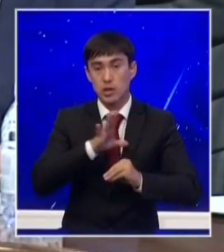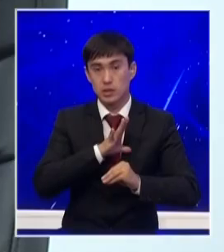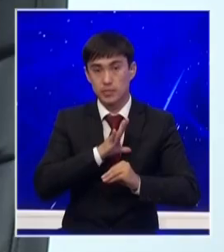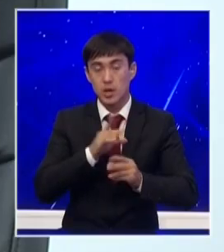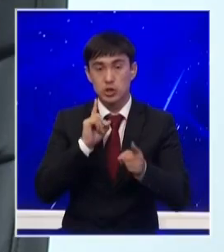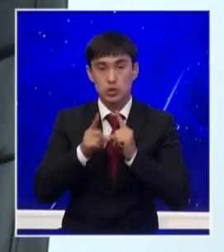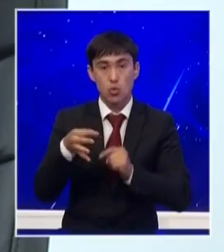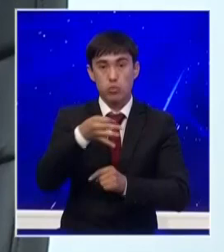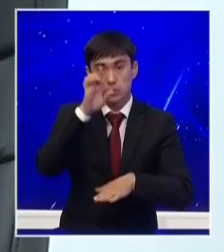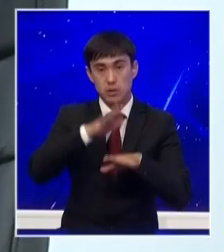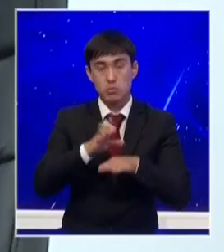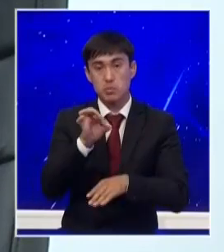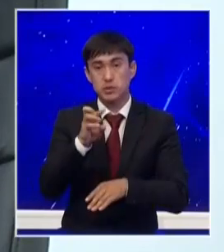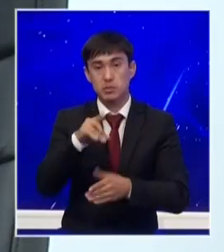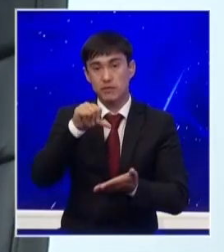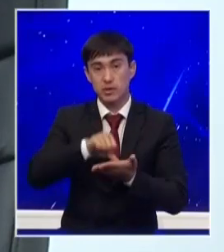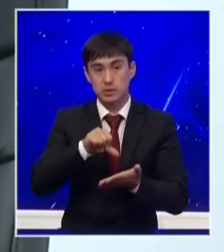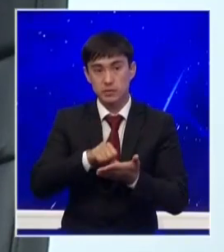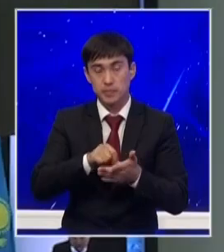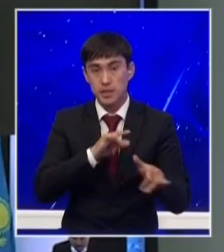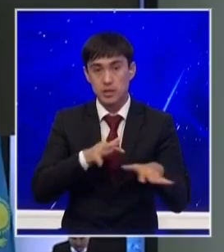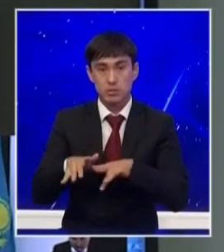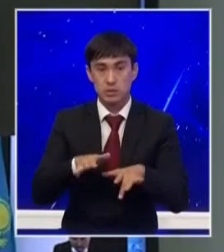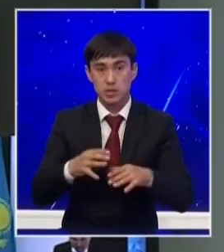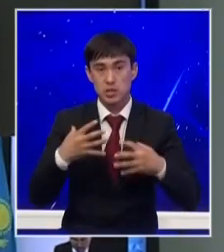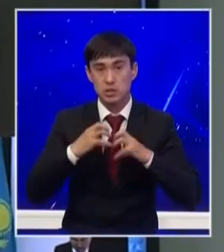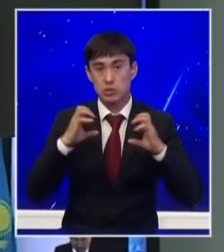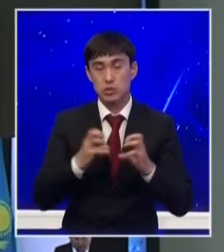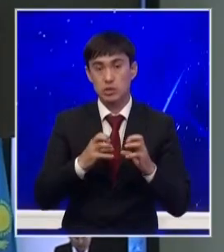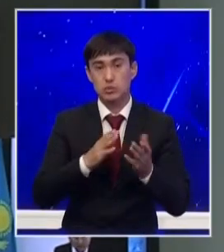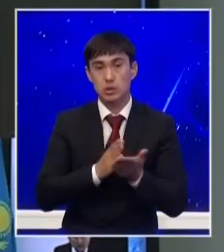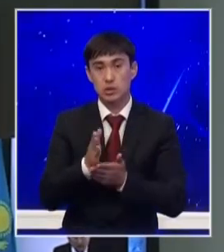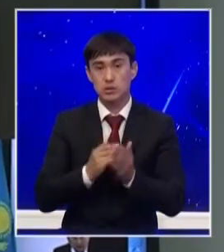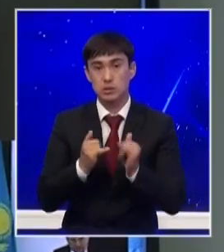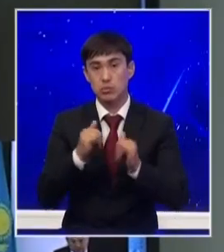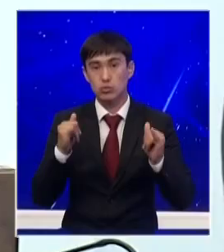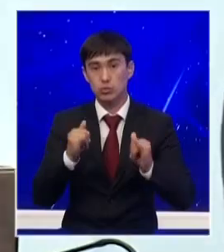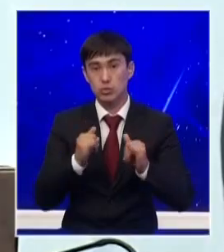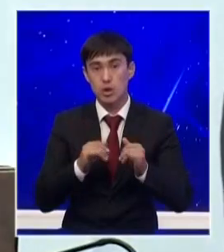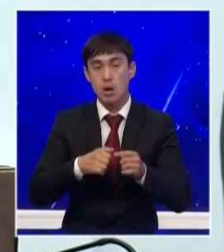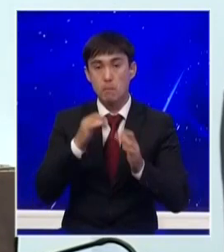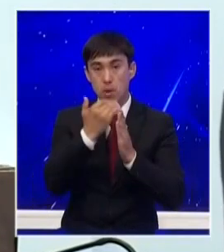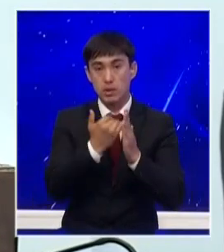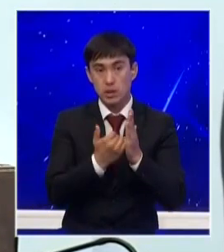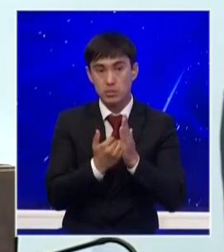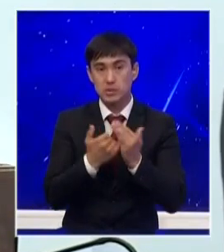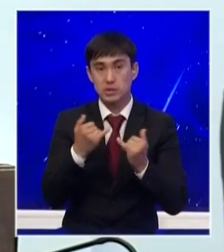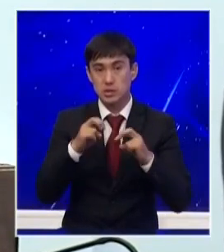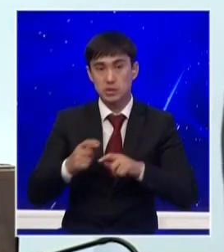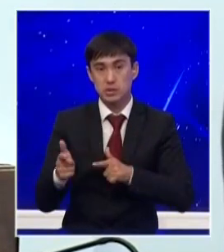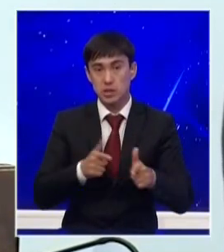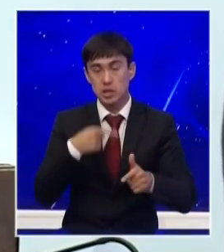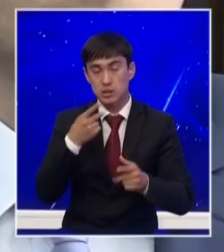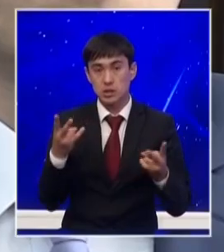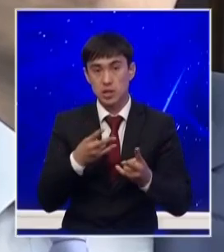Бұл жиынға облыс әкімі Бейбіт Исабаев та қатысты. Шара барысында денсаулық сақтау саласын дамытудың өңірлік бағдарламасын әзірлеу қажеттігі